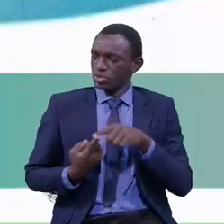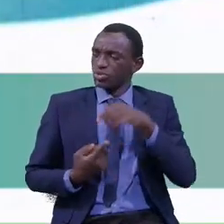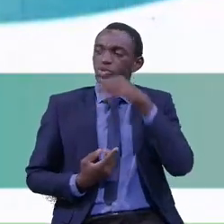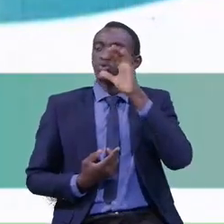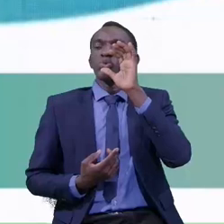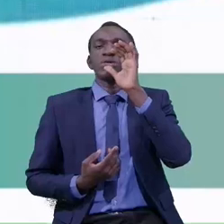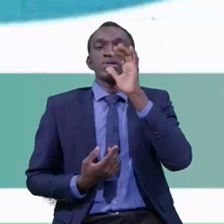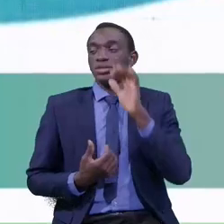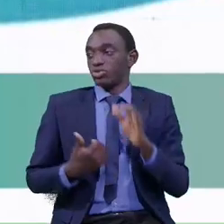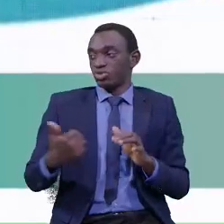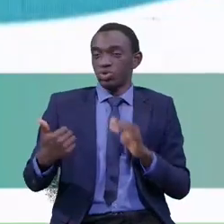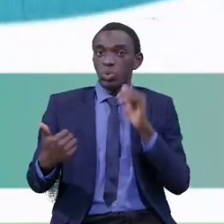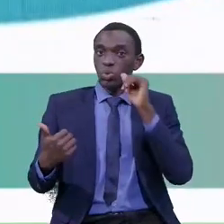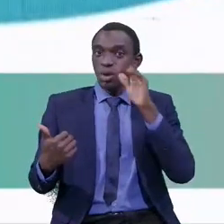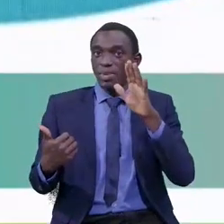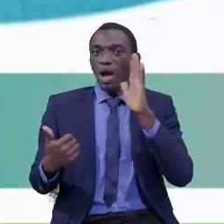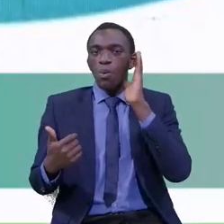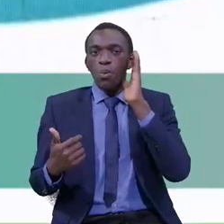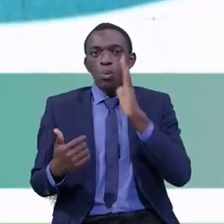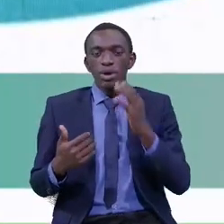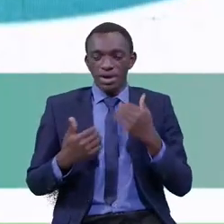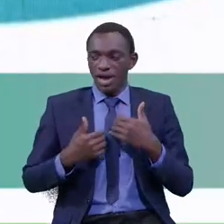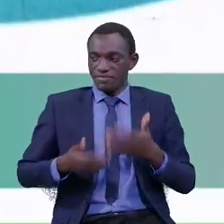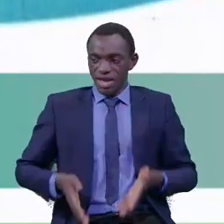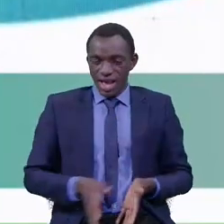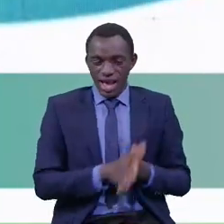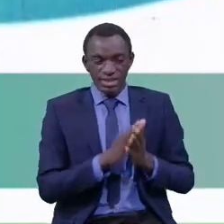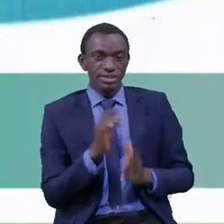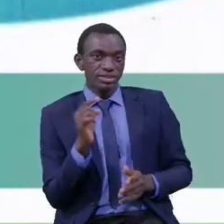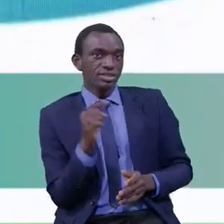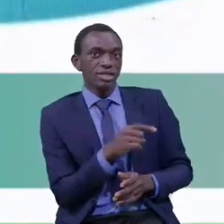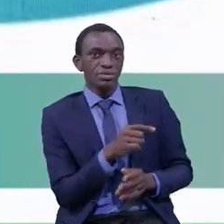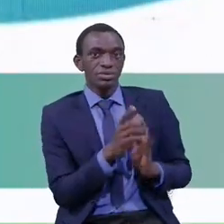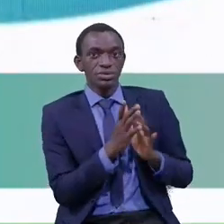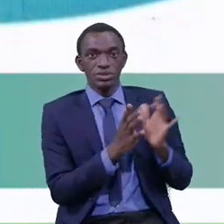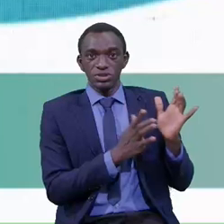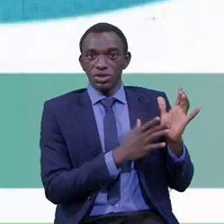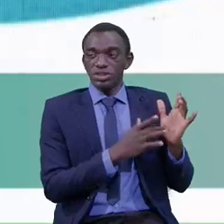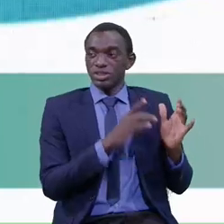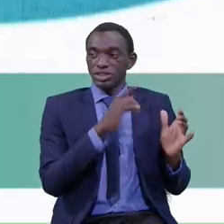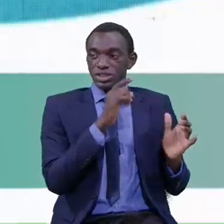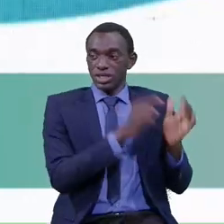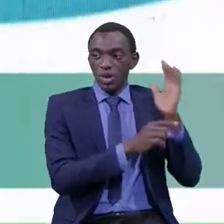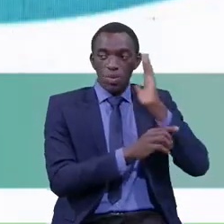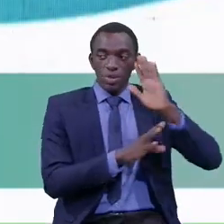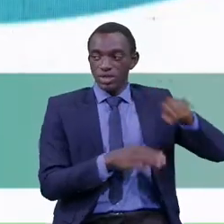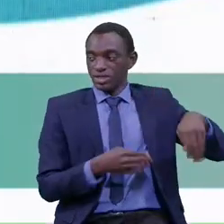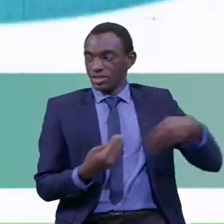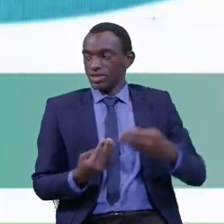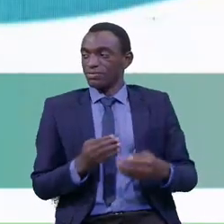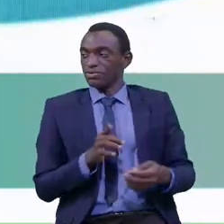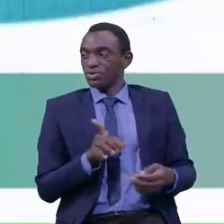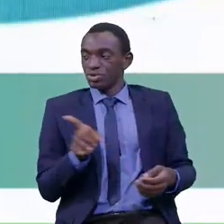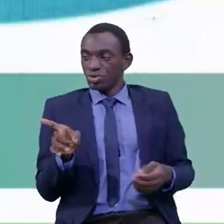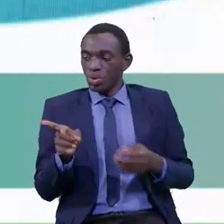tu lui aurais donné de l'eau vive. Tu lui aurais toi-même demandé à boire.